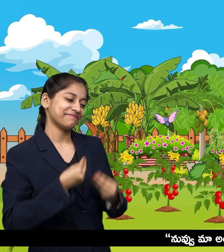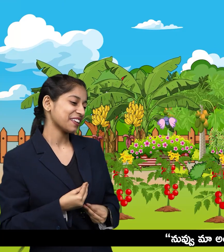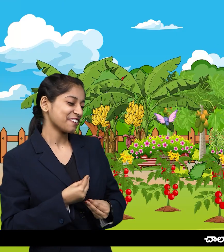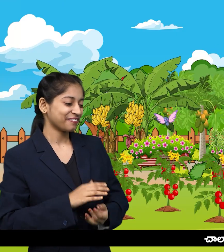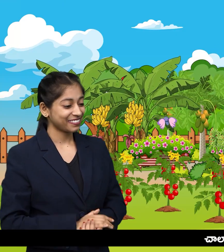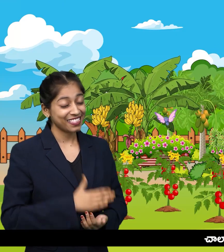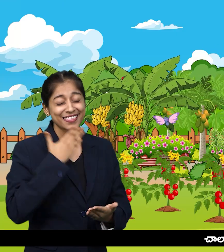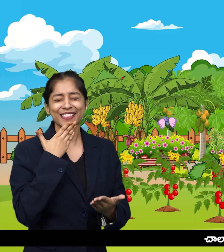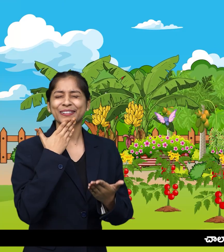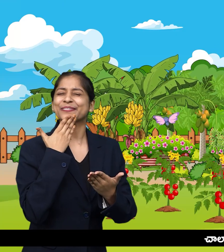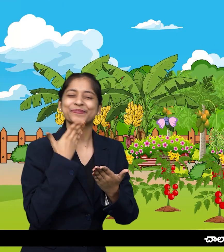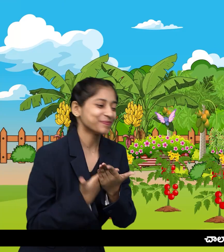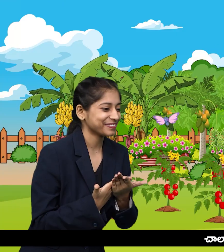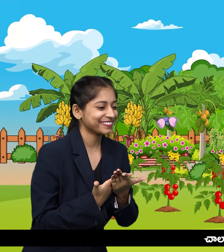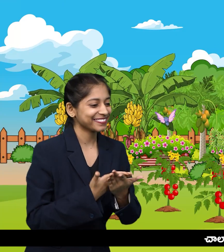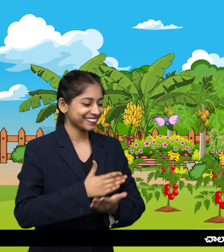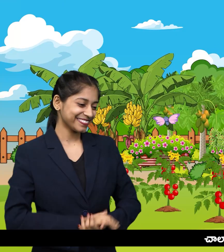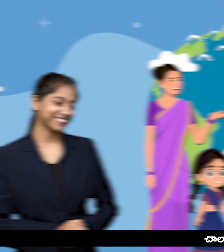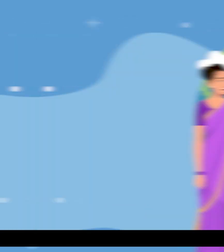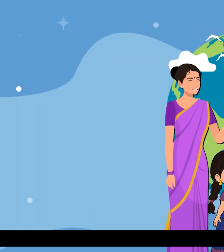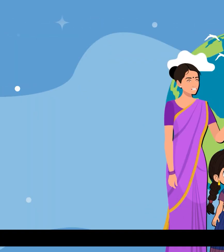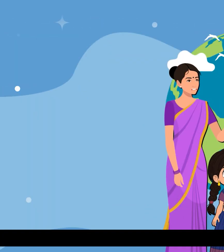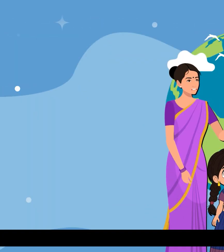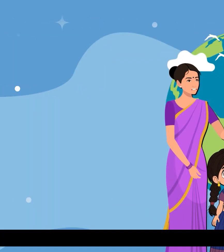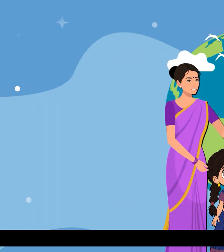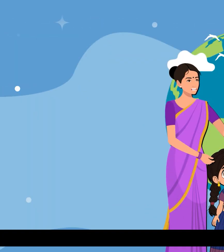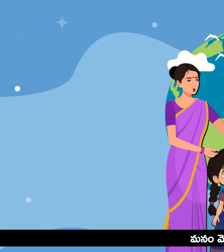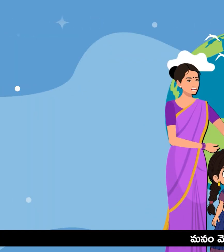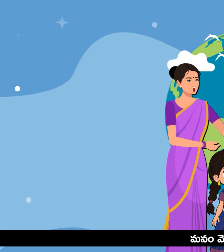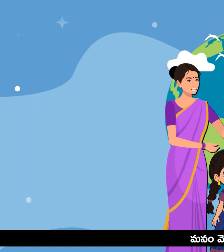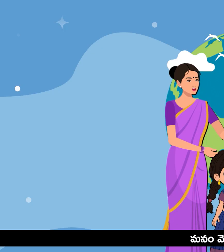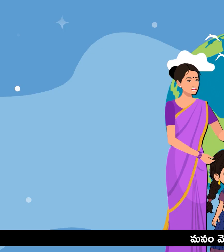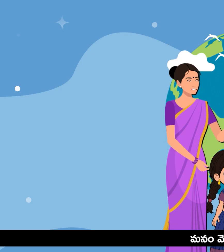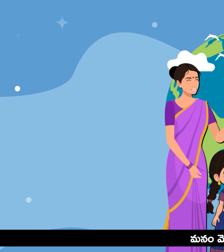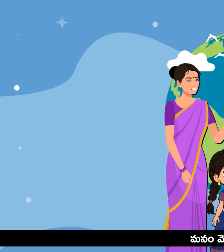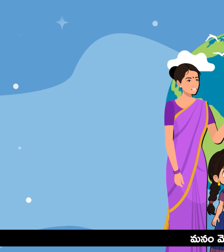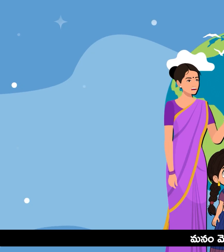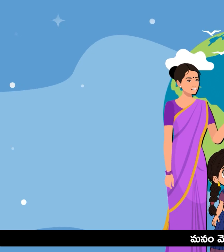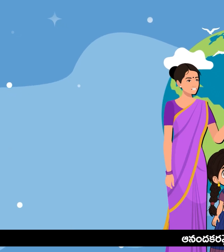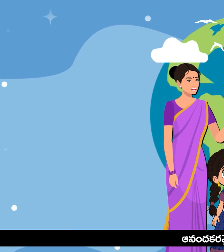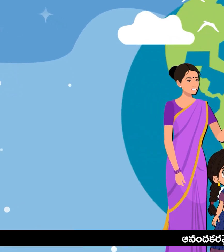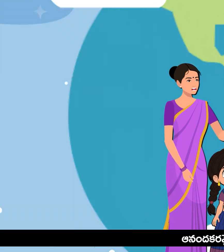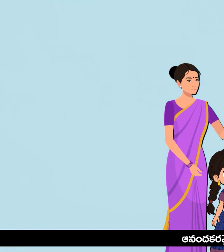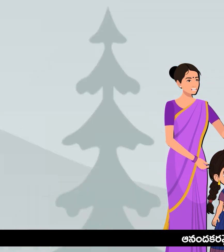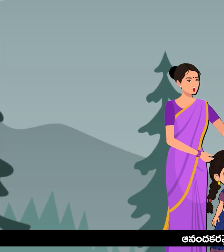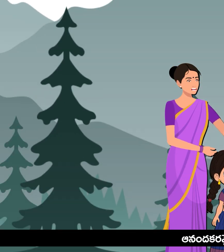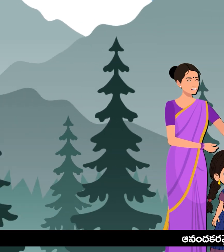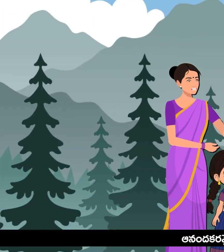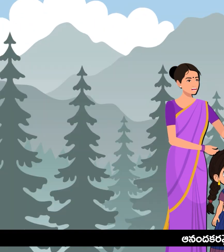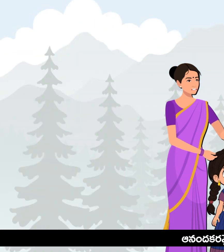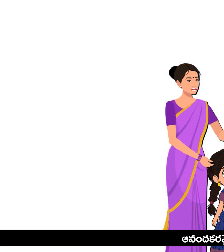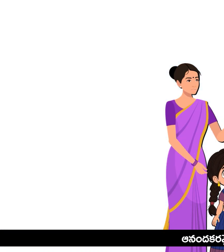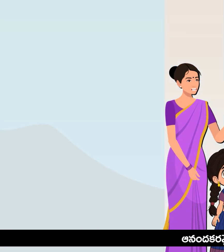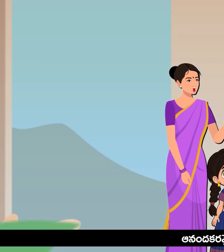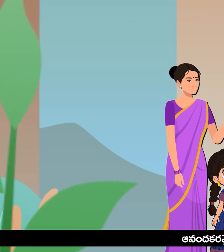అందిస్తావు. చాలా ధన్యవాదాలు. పింకీ, మనం మొక్కల ప్రపంచంలోకి ఆనందకరమైన ప్రయాణం